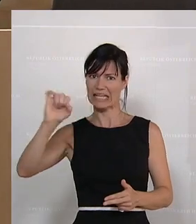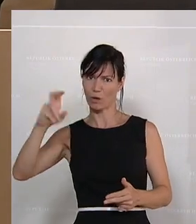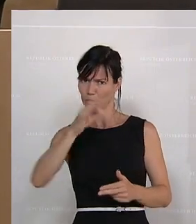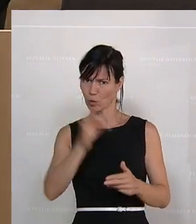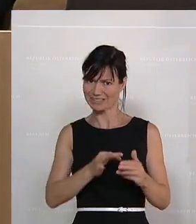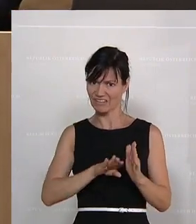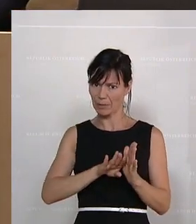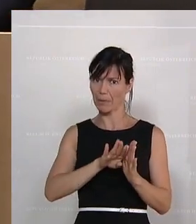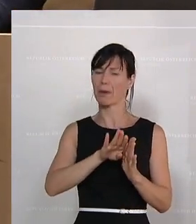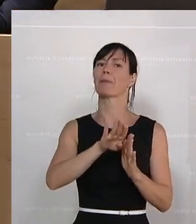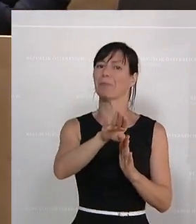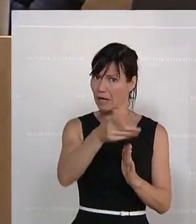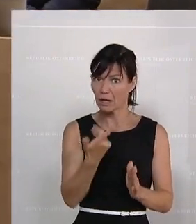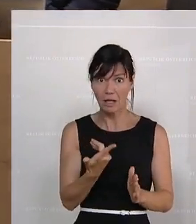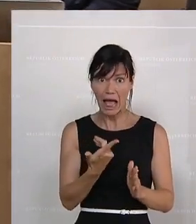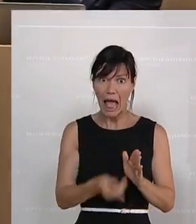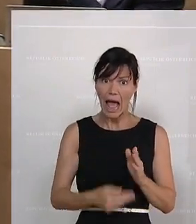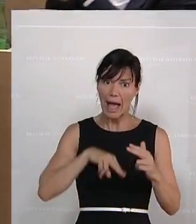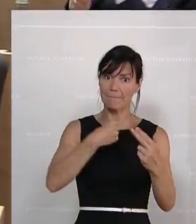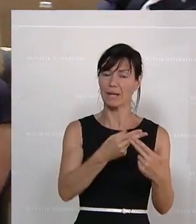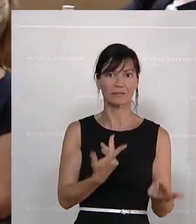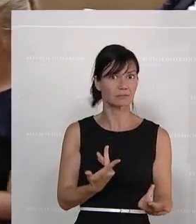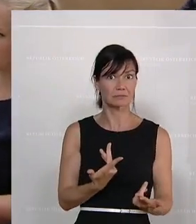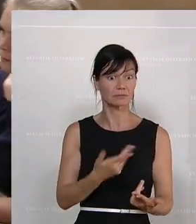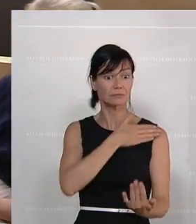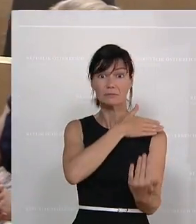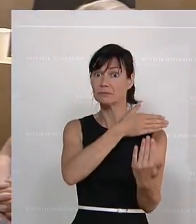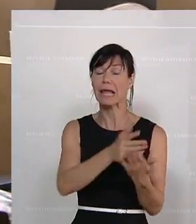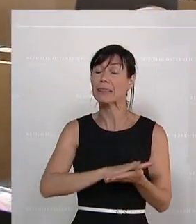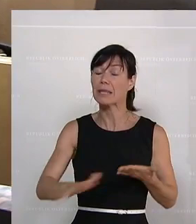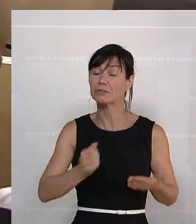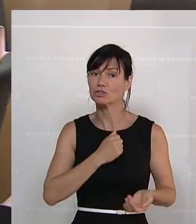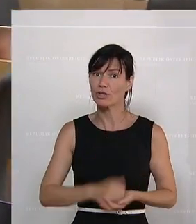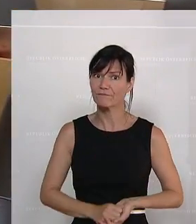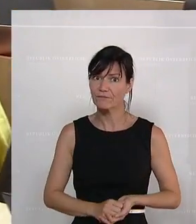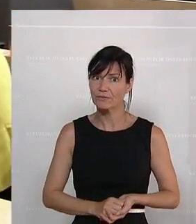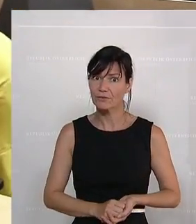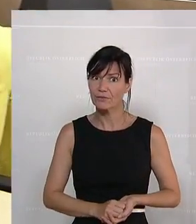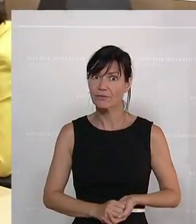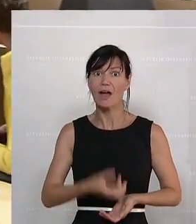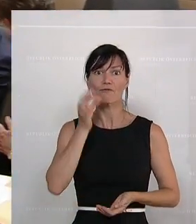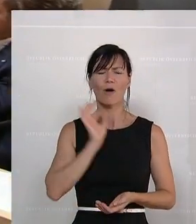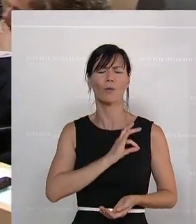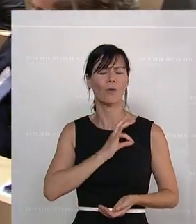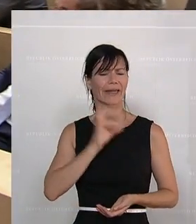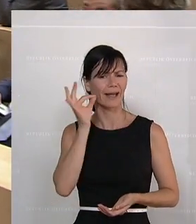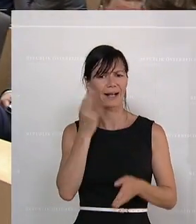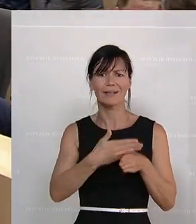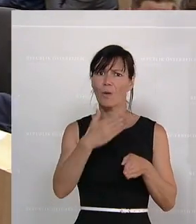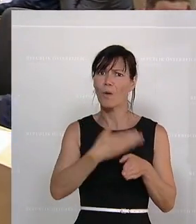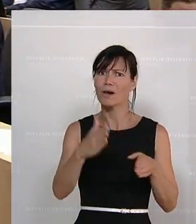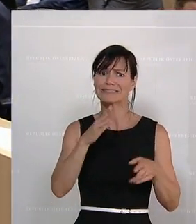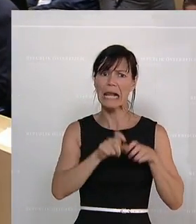da können schon schreien kollegin holz ließ die wahrheit ist sie waren sie haben große kahlschlag